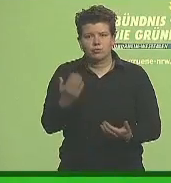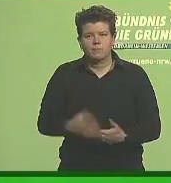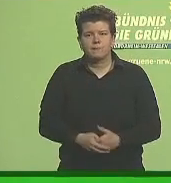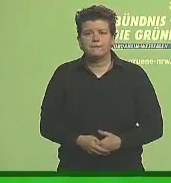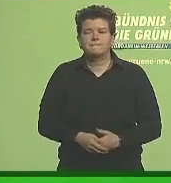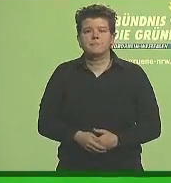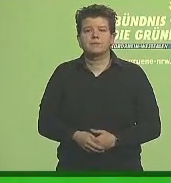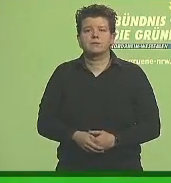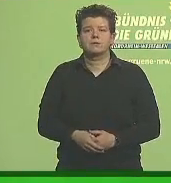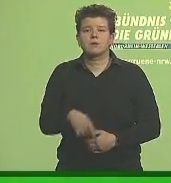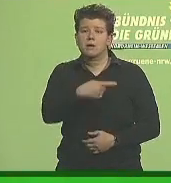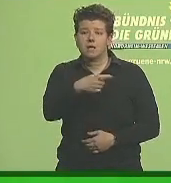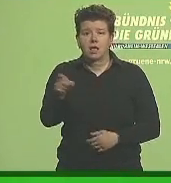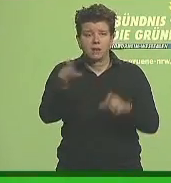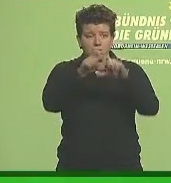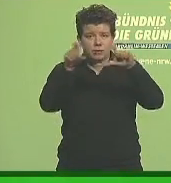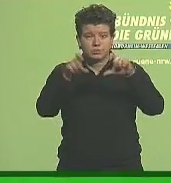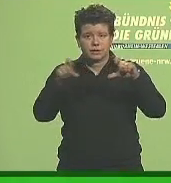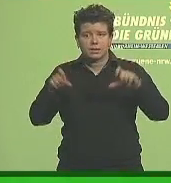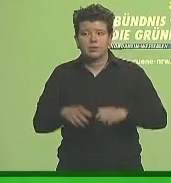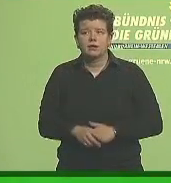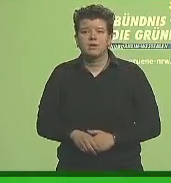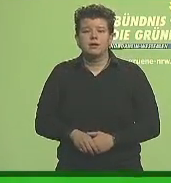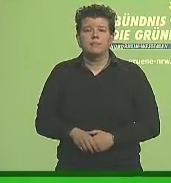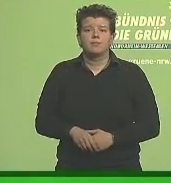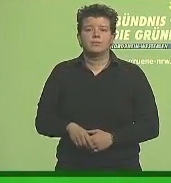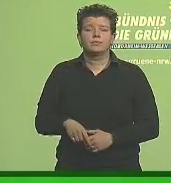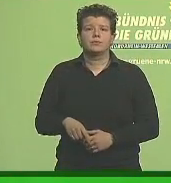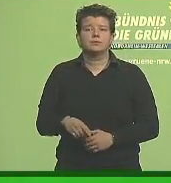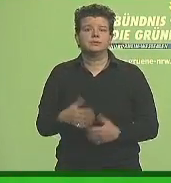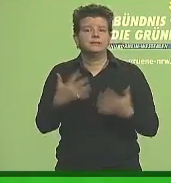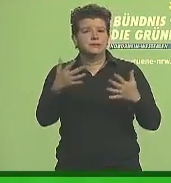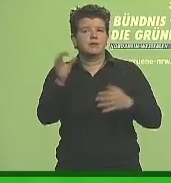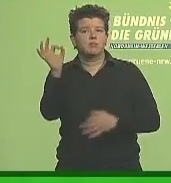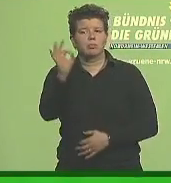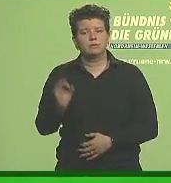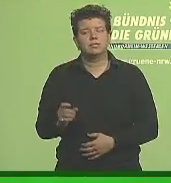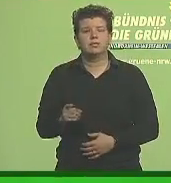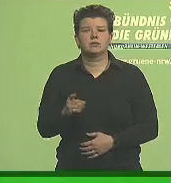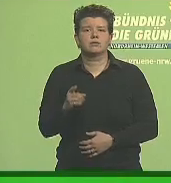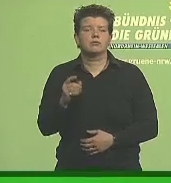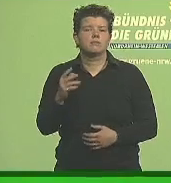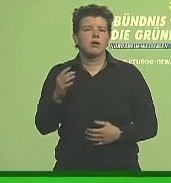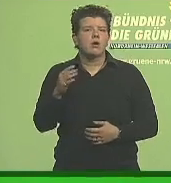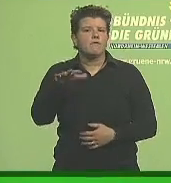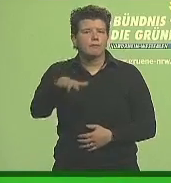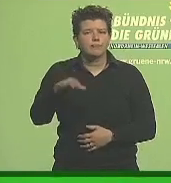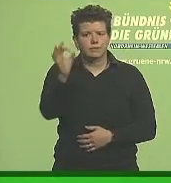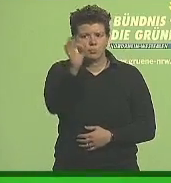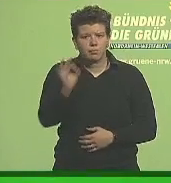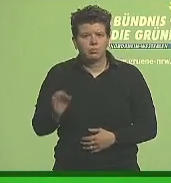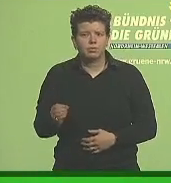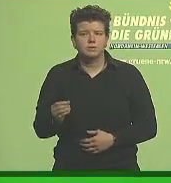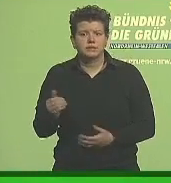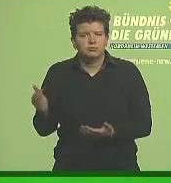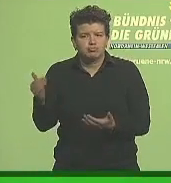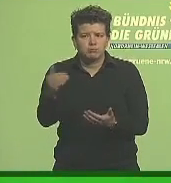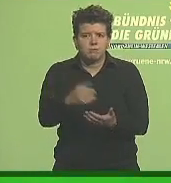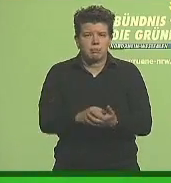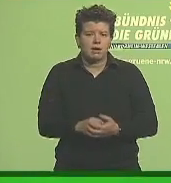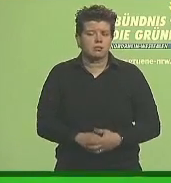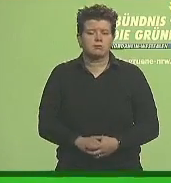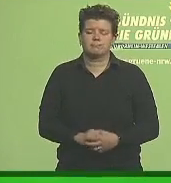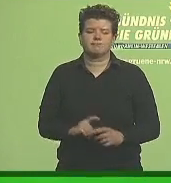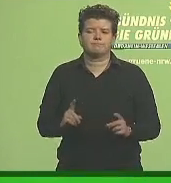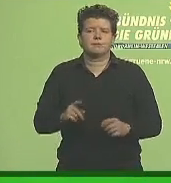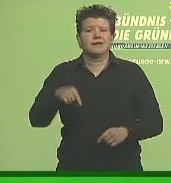15% der Kosten für die Bruttowertschöpfung oder 10% Auslandsanteil der Produktion. Sprich, nach unserem Konzept soll